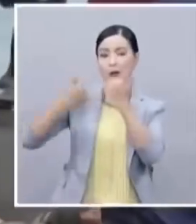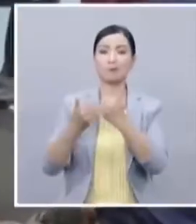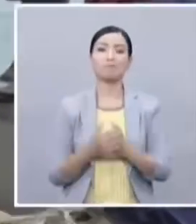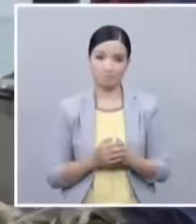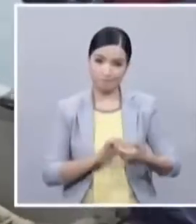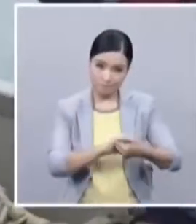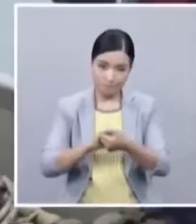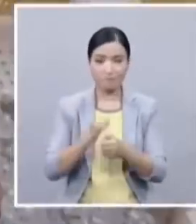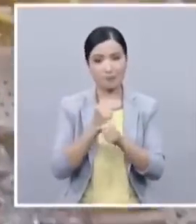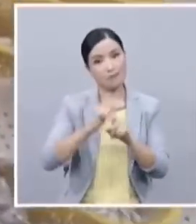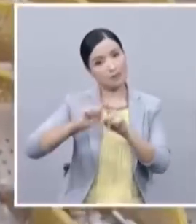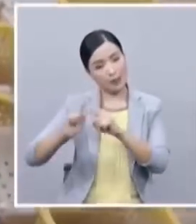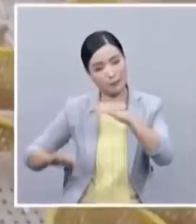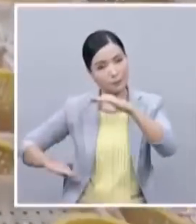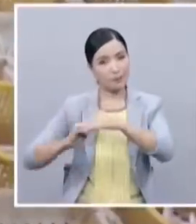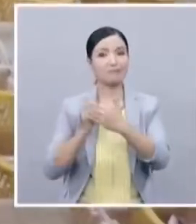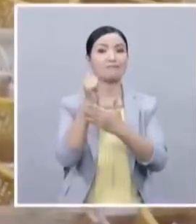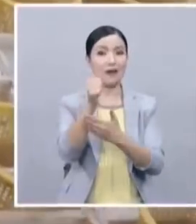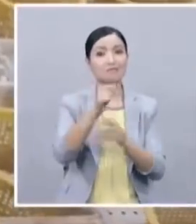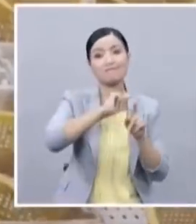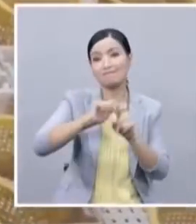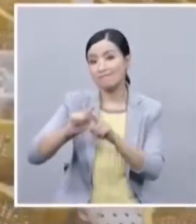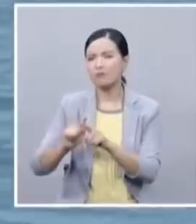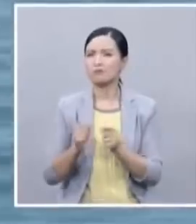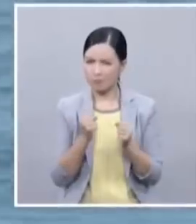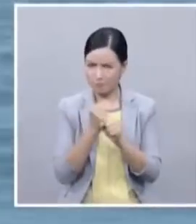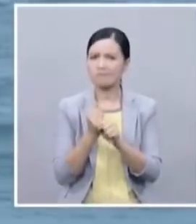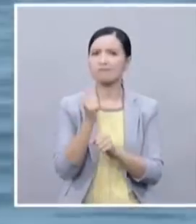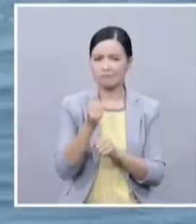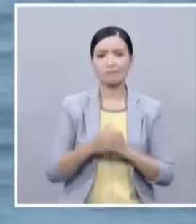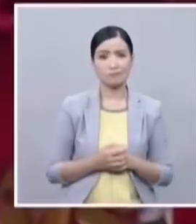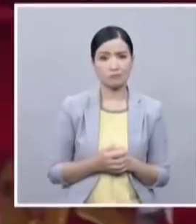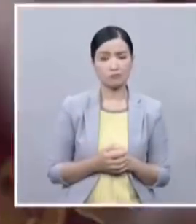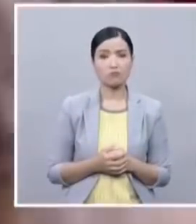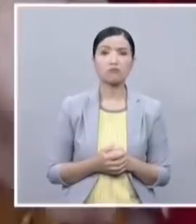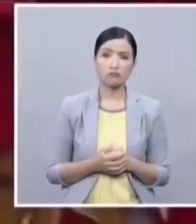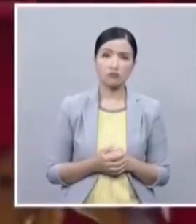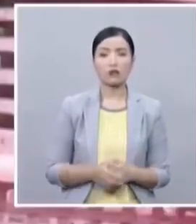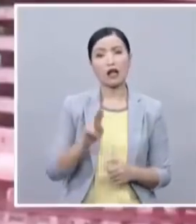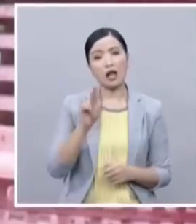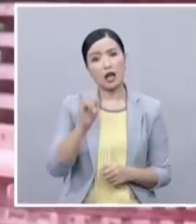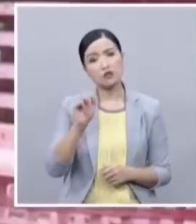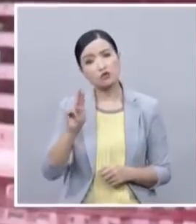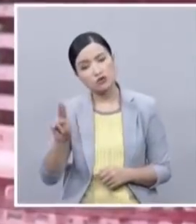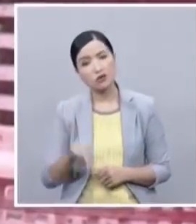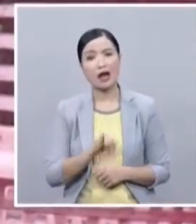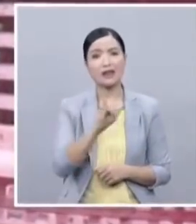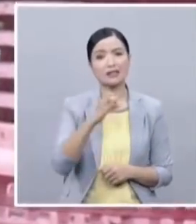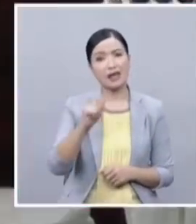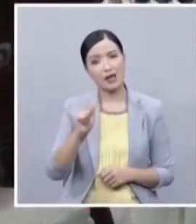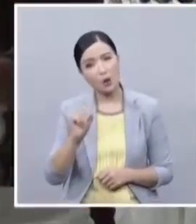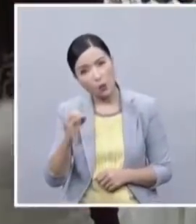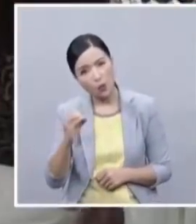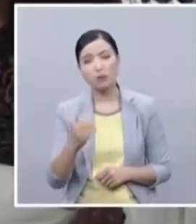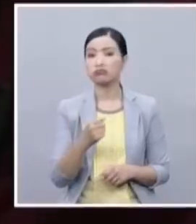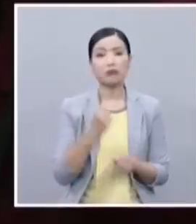ชารัฐไปสู่ความสำเร็จในทุกเรื่องนะครับทำให้ดีด้วยนะไม่ว่าจะเทียไม่ว่าจะ IUU IKO ทำอะ